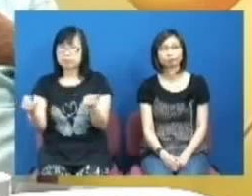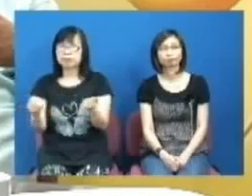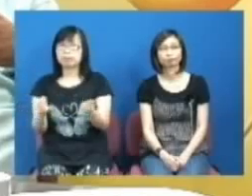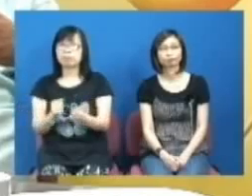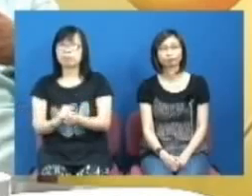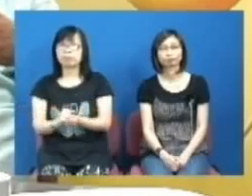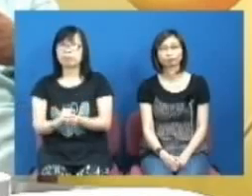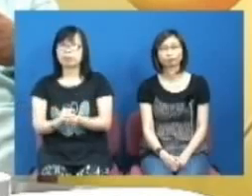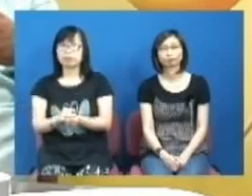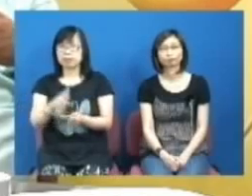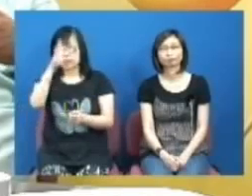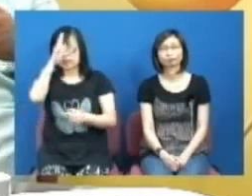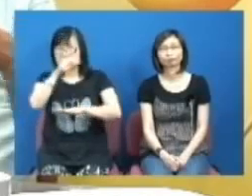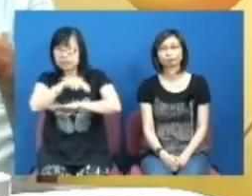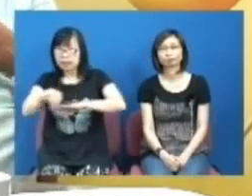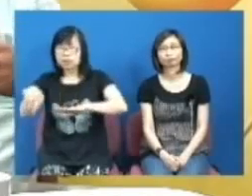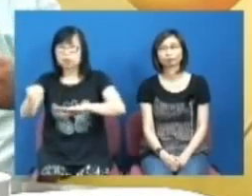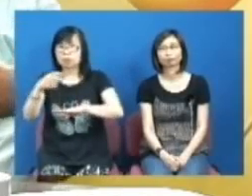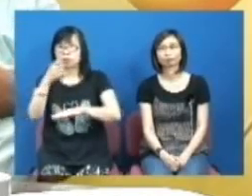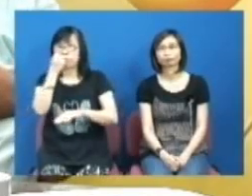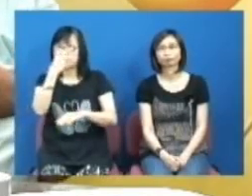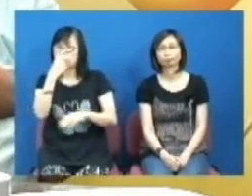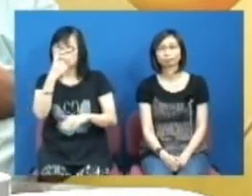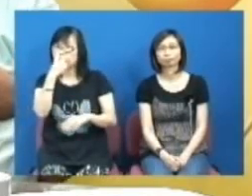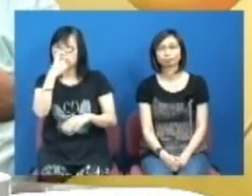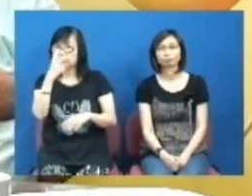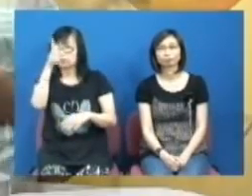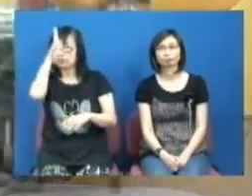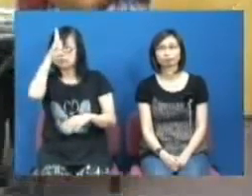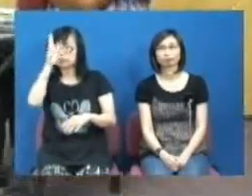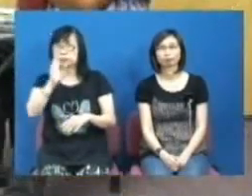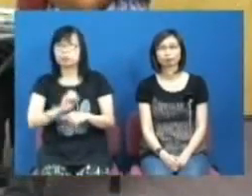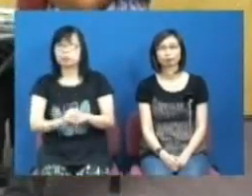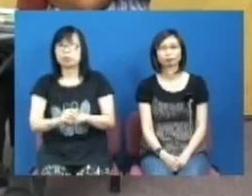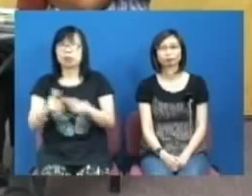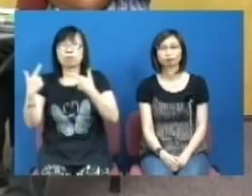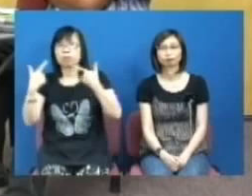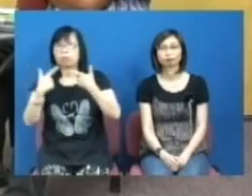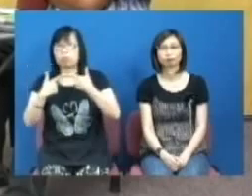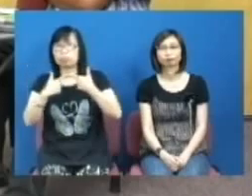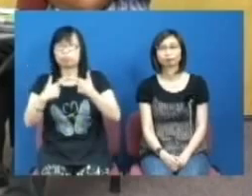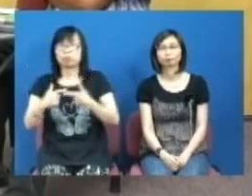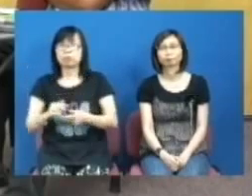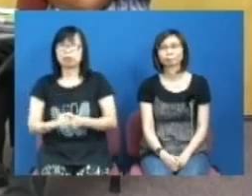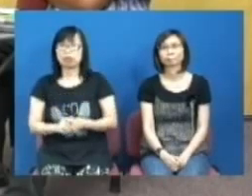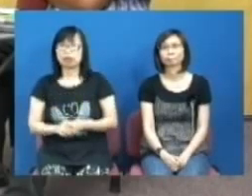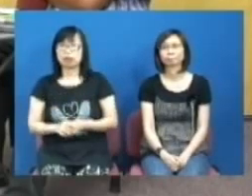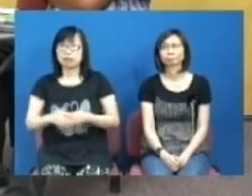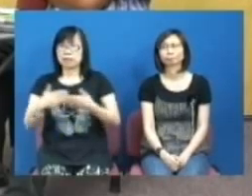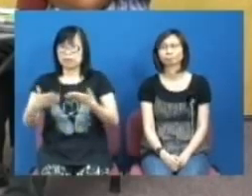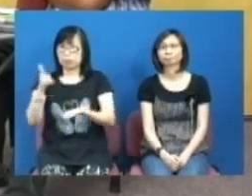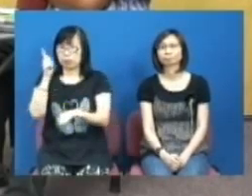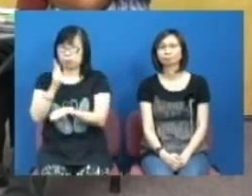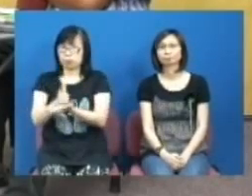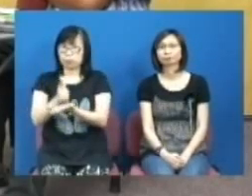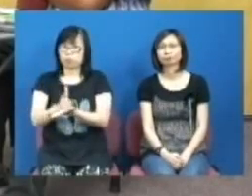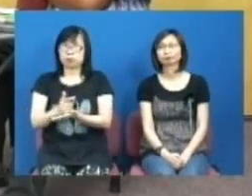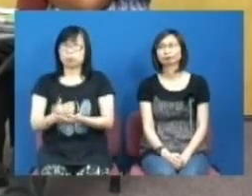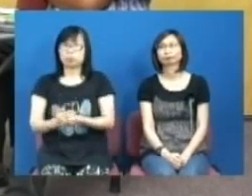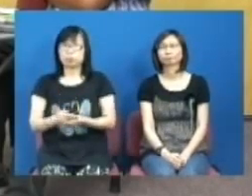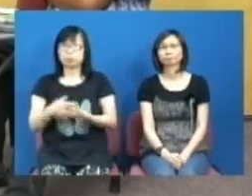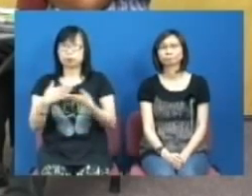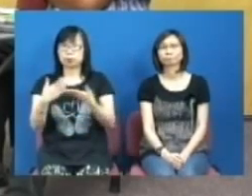同。呢、这個港英政府同特區政府冇根本嘅對立啊嘛，呢個係一個好重要嘅嘢，因為如果你呢個